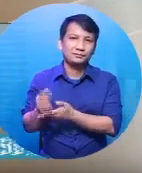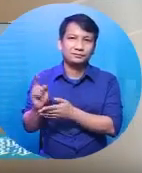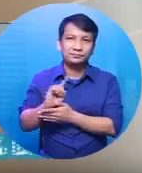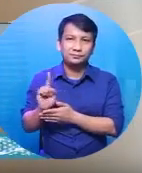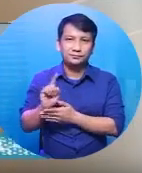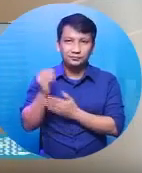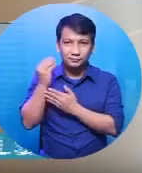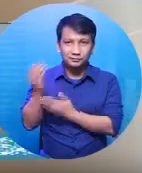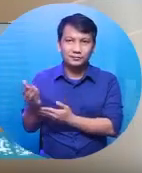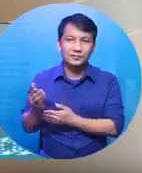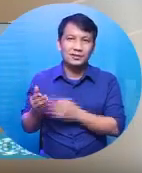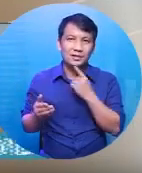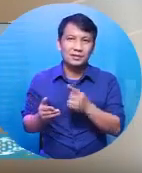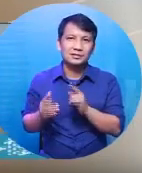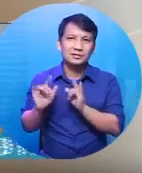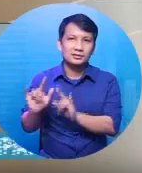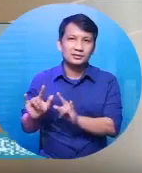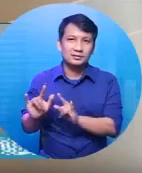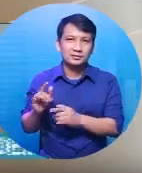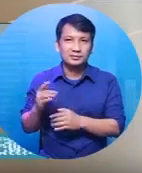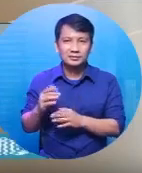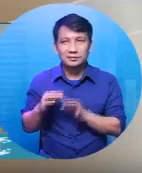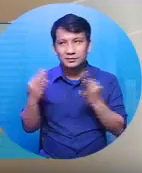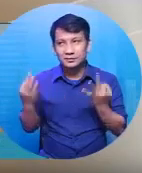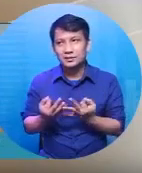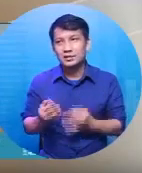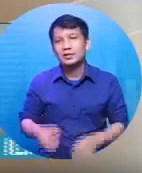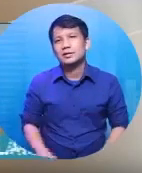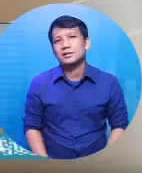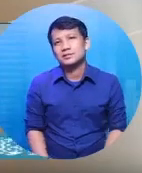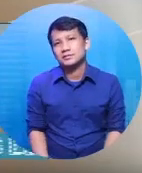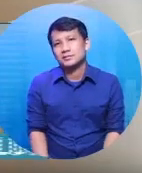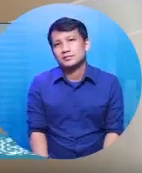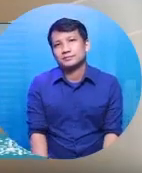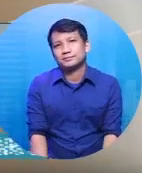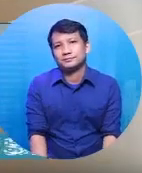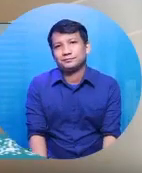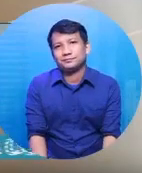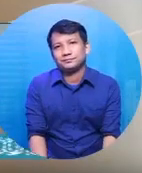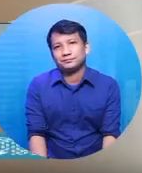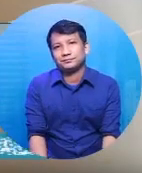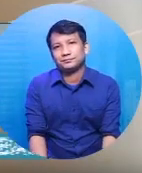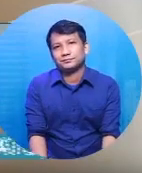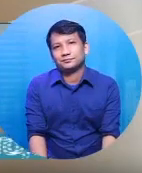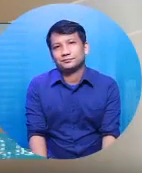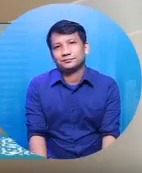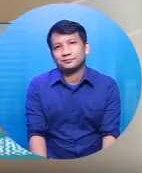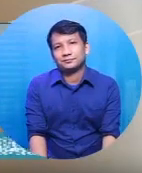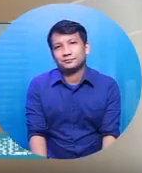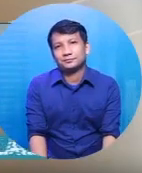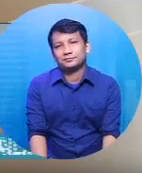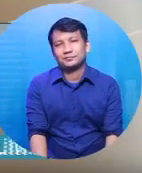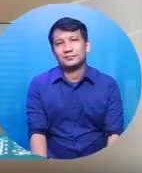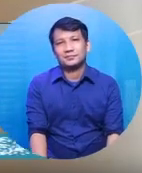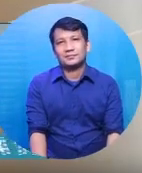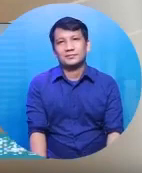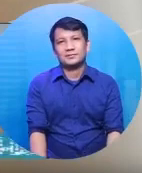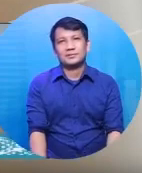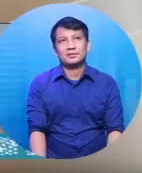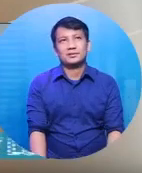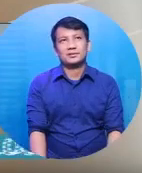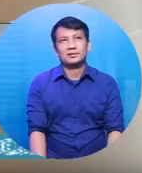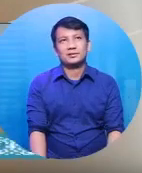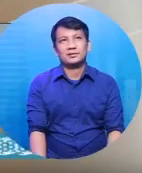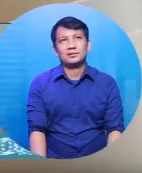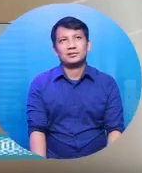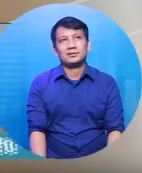Ang pagtulong, hindi yun obligasyon. Nga, ma'am. Pagmamahal sa magulang. Nay. Ang pagtulong po, sir, hindi po obligasyon niya. Aden, hindi tayo matatapos